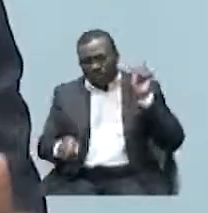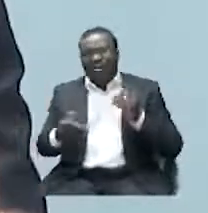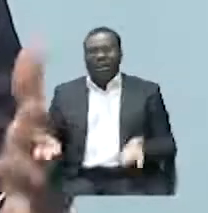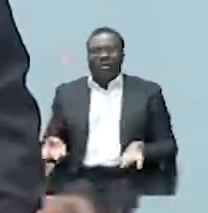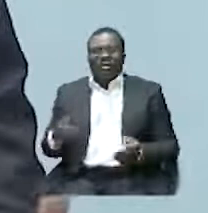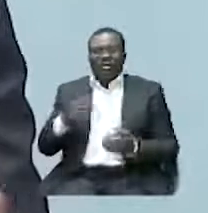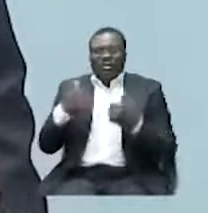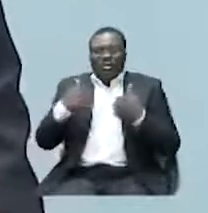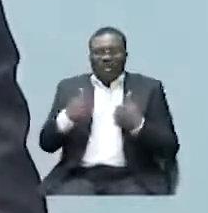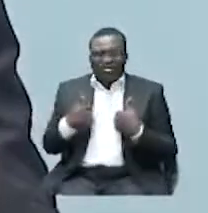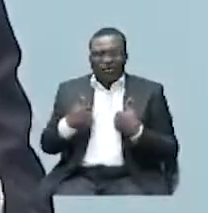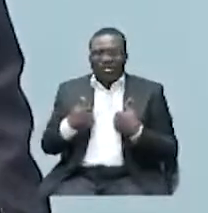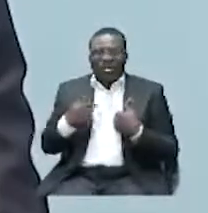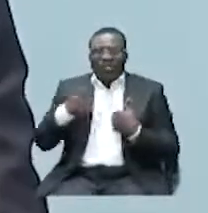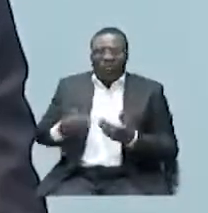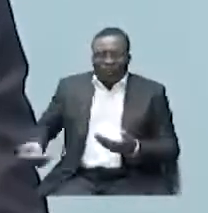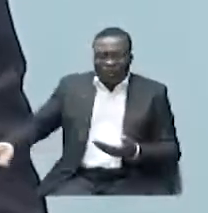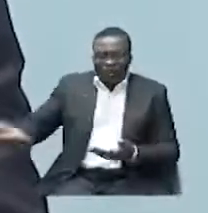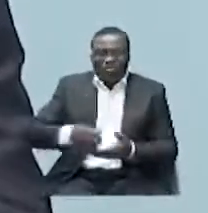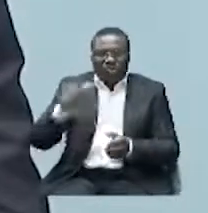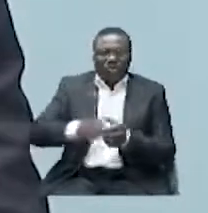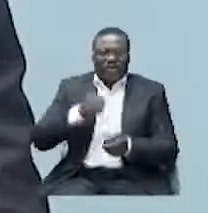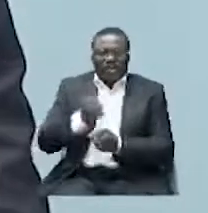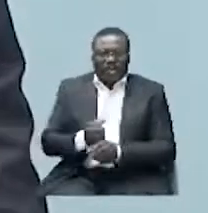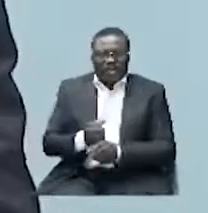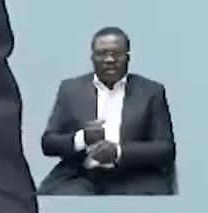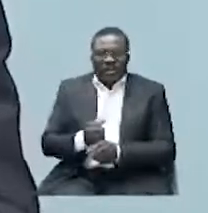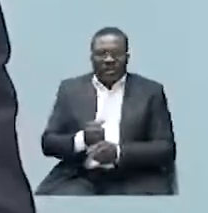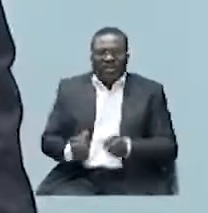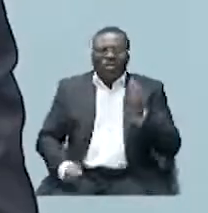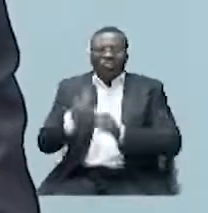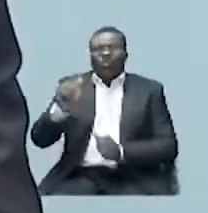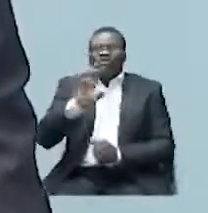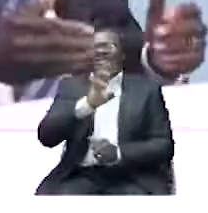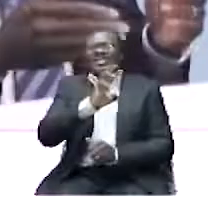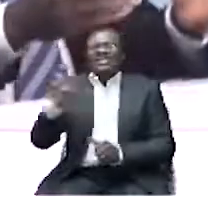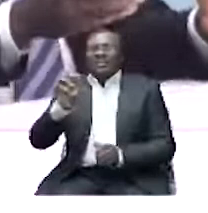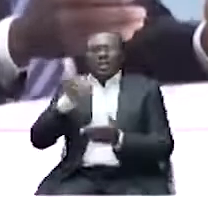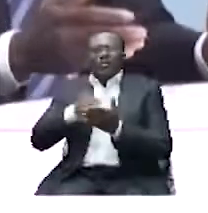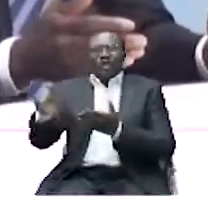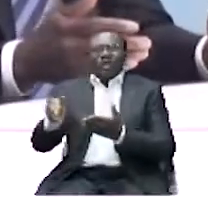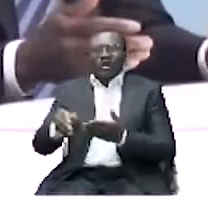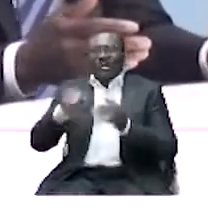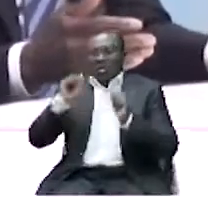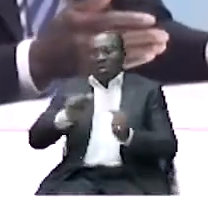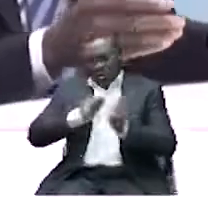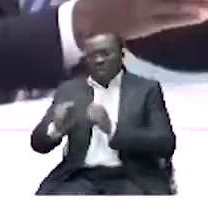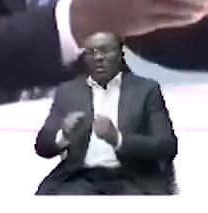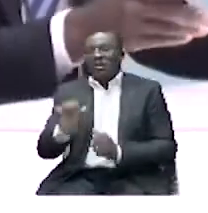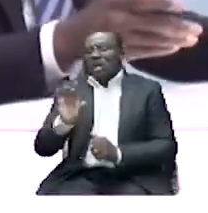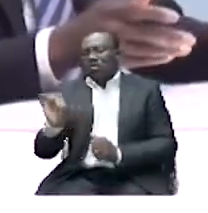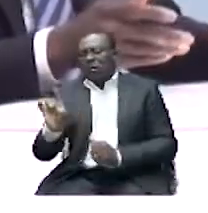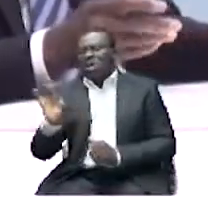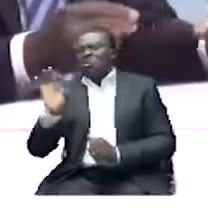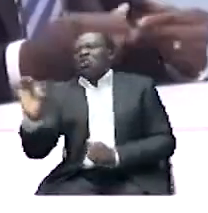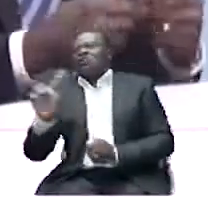Nous avons, je viens de vous dire, que nous mobilisons tous les ans, en ressources propres, plus de 600 milliards. Nous sommes capables de passer à 800, 900 milliards